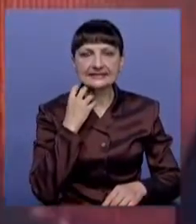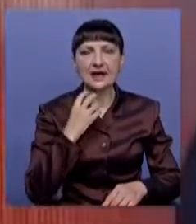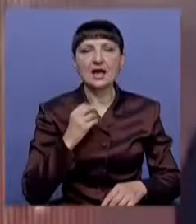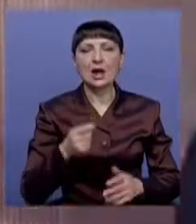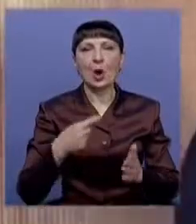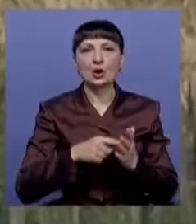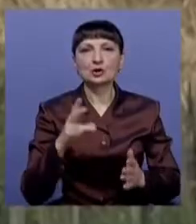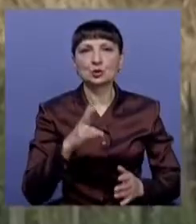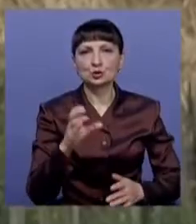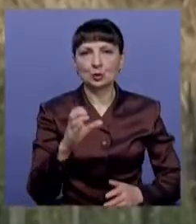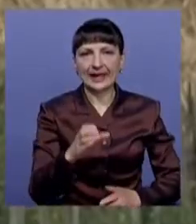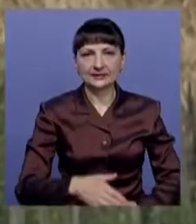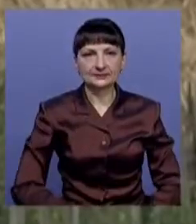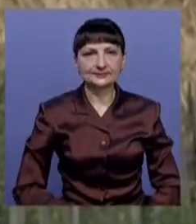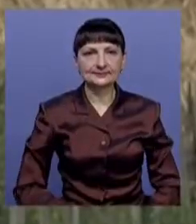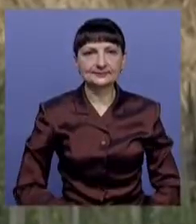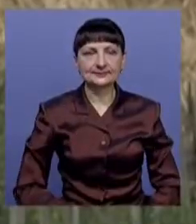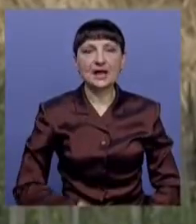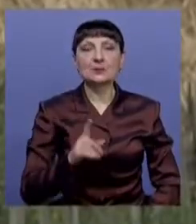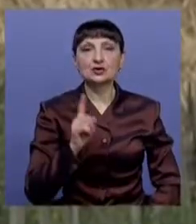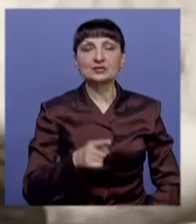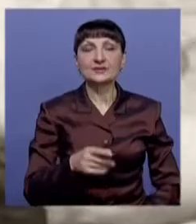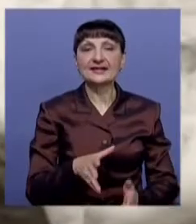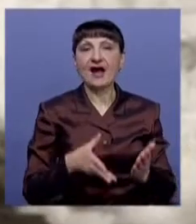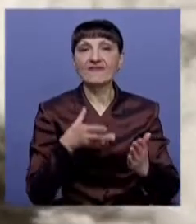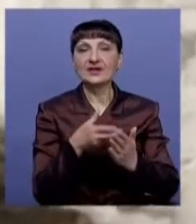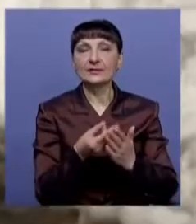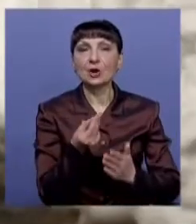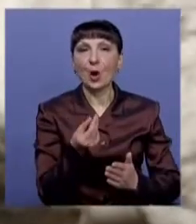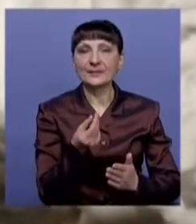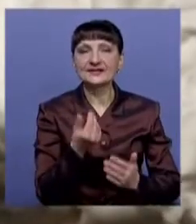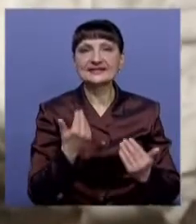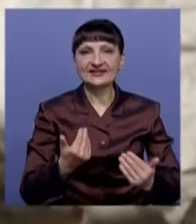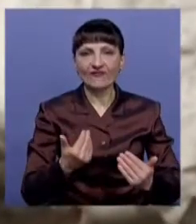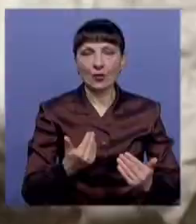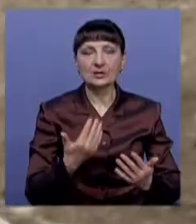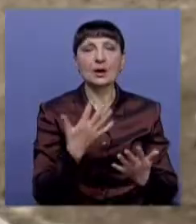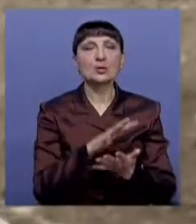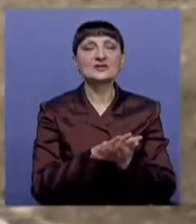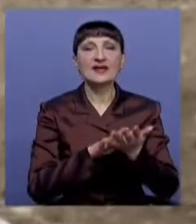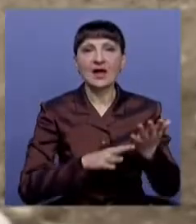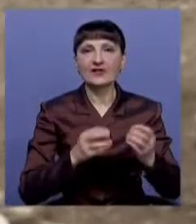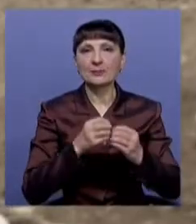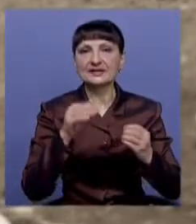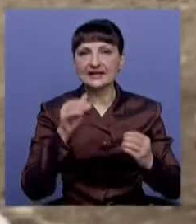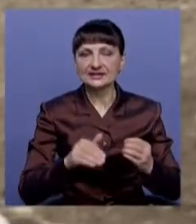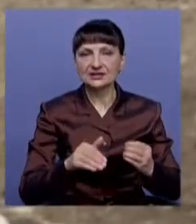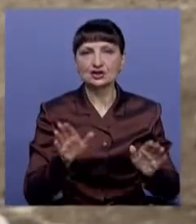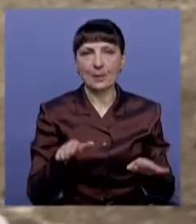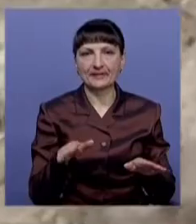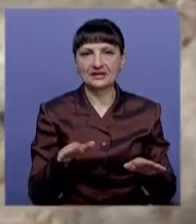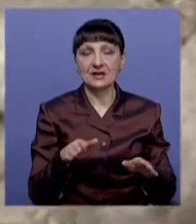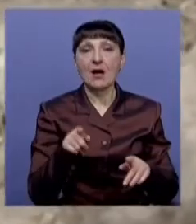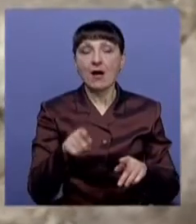городе Нур-Султан. Между тем, для выплаты компенсации на сегодня поступили заявки на 15 тысяч птиц. По